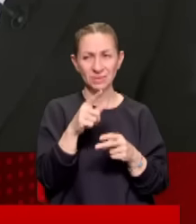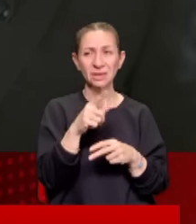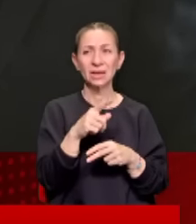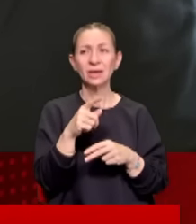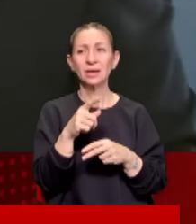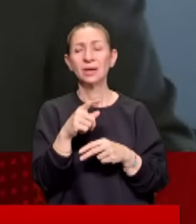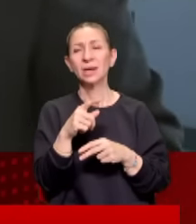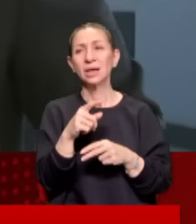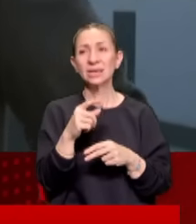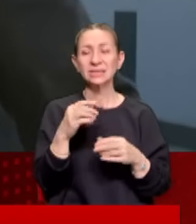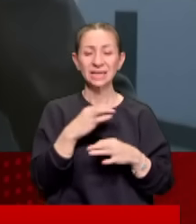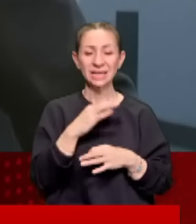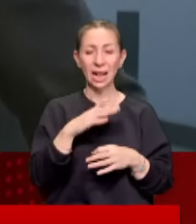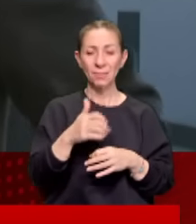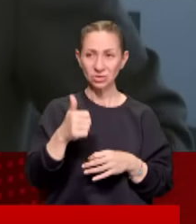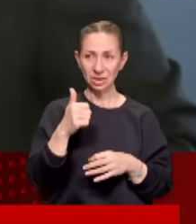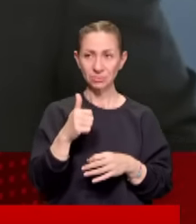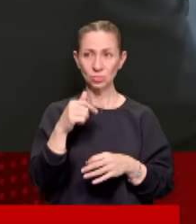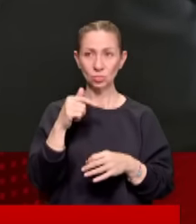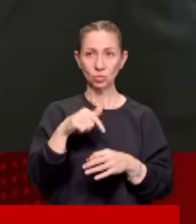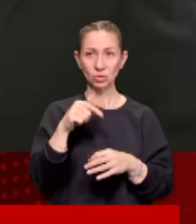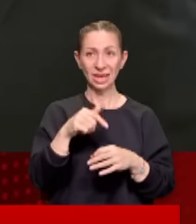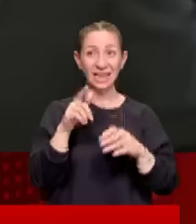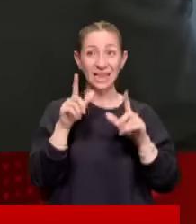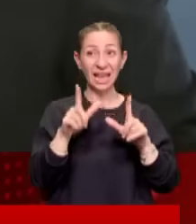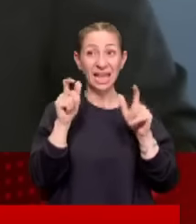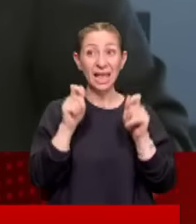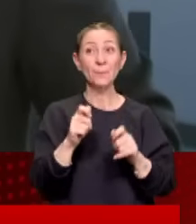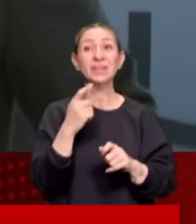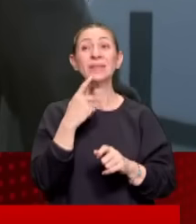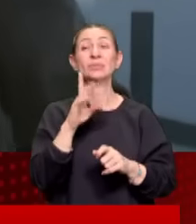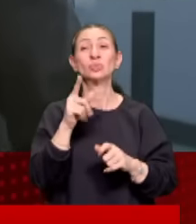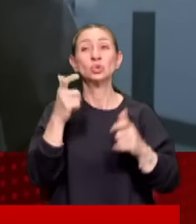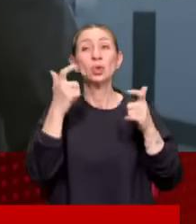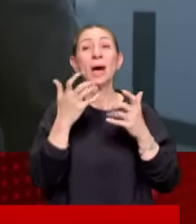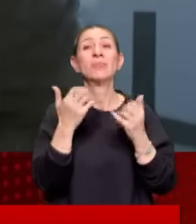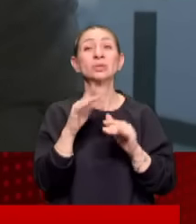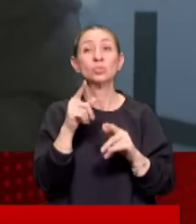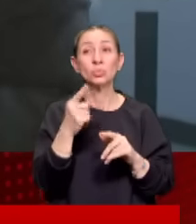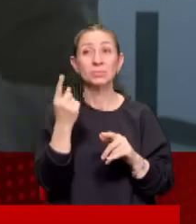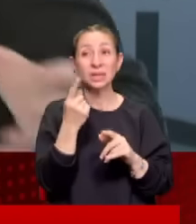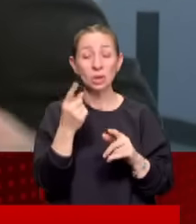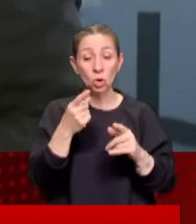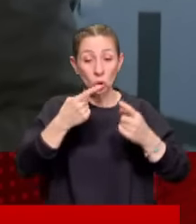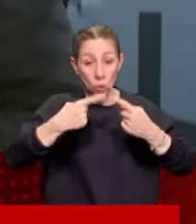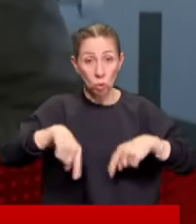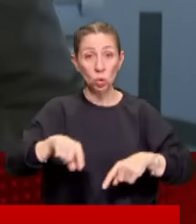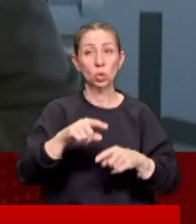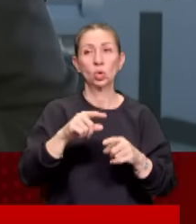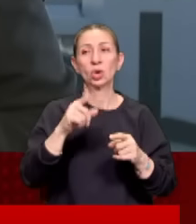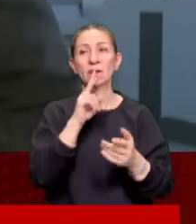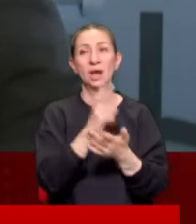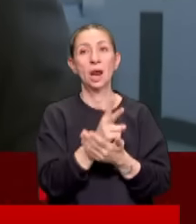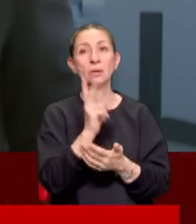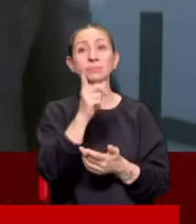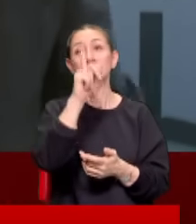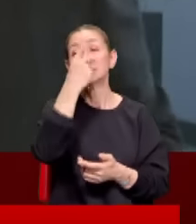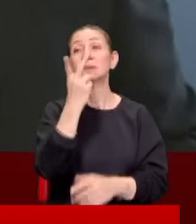da. Sayın Genel Başkan hani burada gereğini yaparım demeseniz bu sorumluluğu almasanız çünkü bu bir kurul halinde alınan karar.